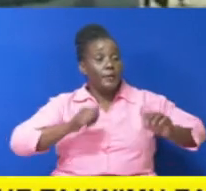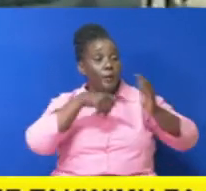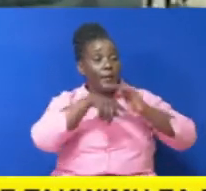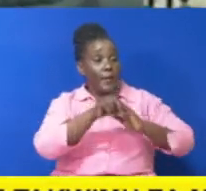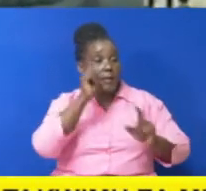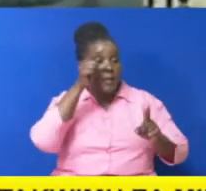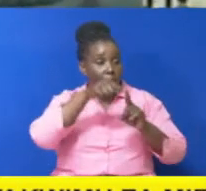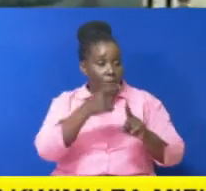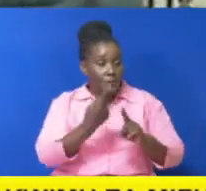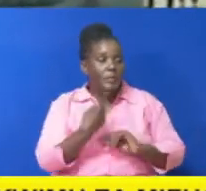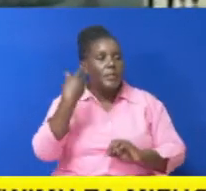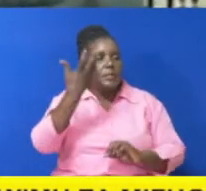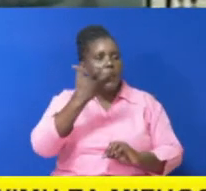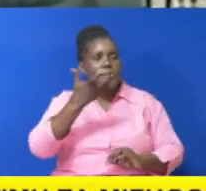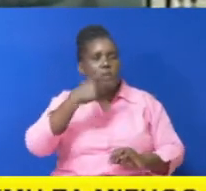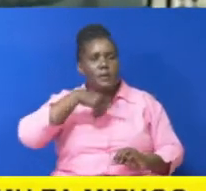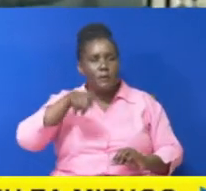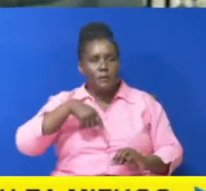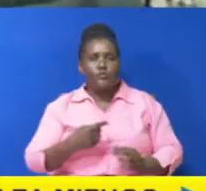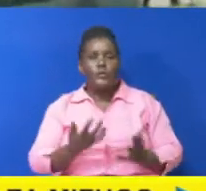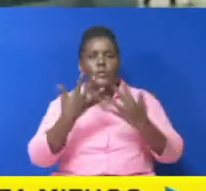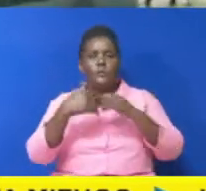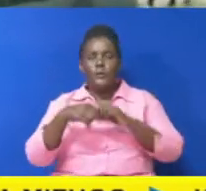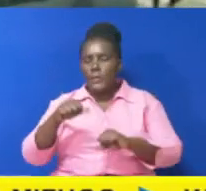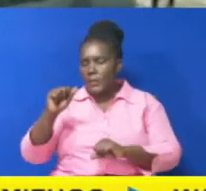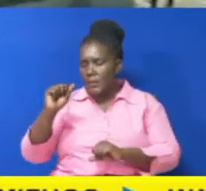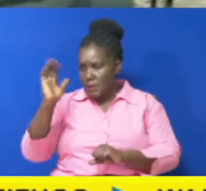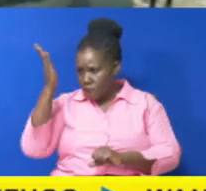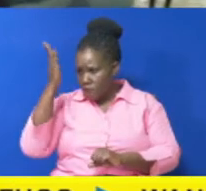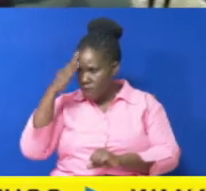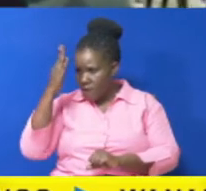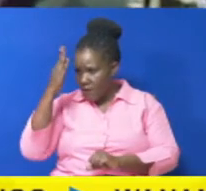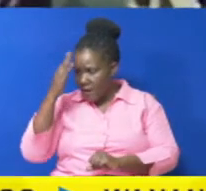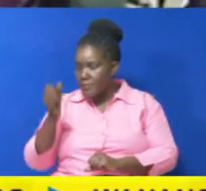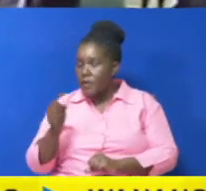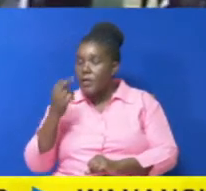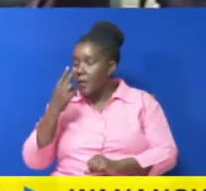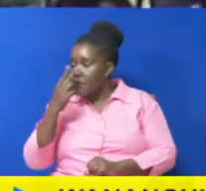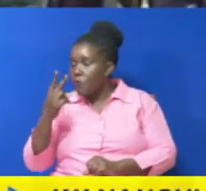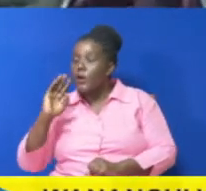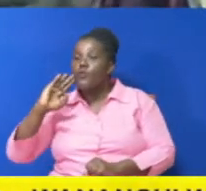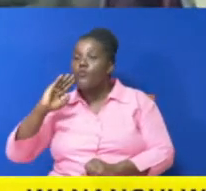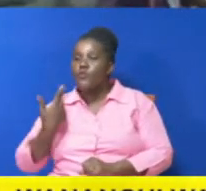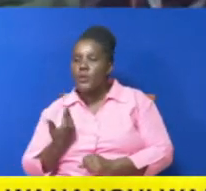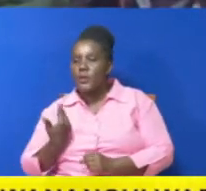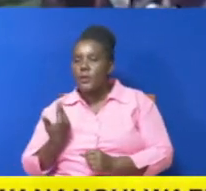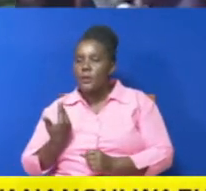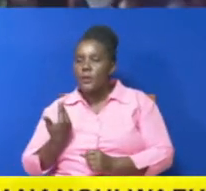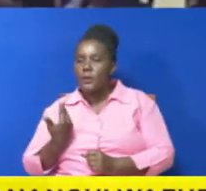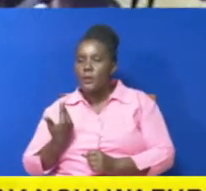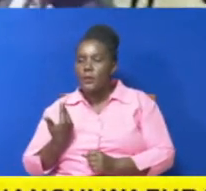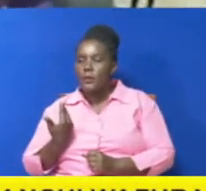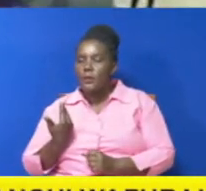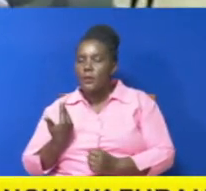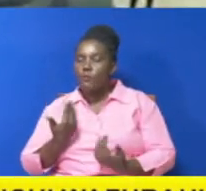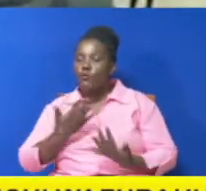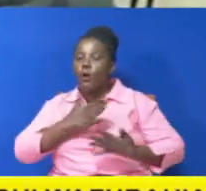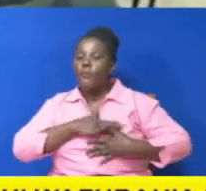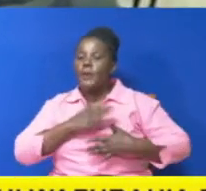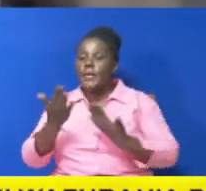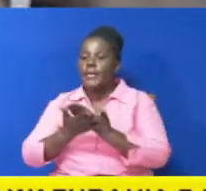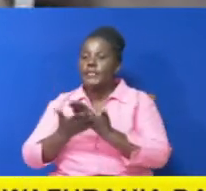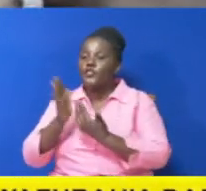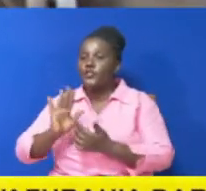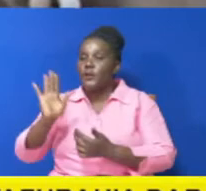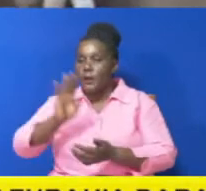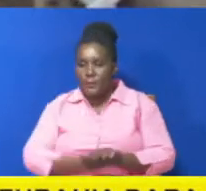ili kuiwezesha jamii ya Kitanzania iweze kuona umuhimu wa kupenda nchi yao. Lakini lengo kubwa la shirika